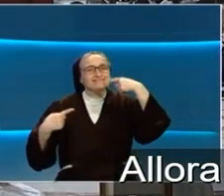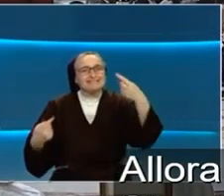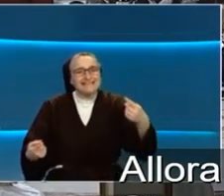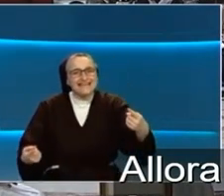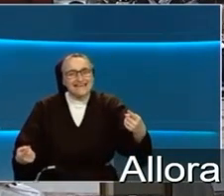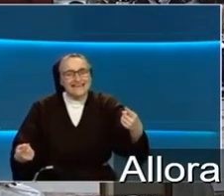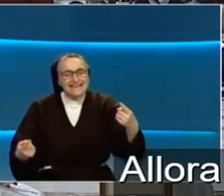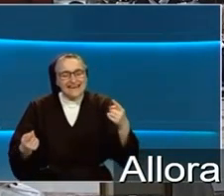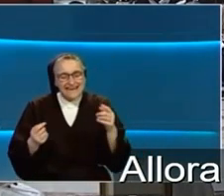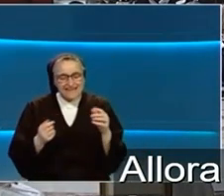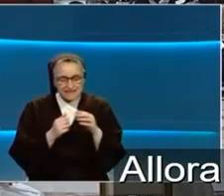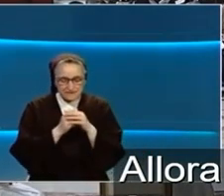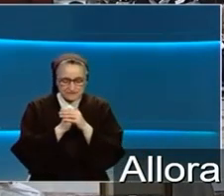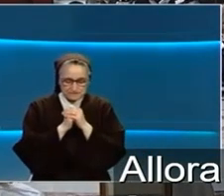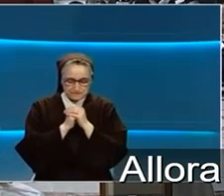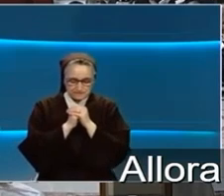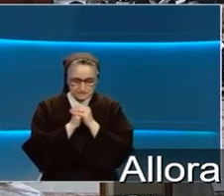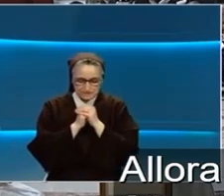dissero: